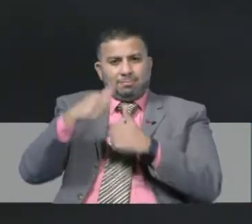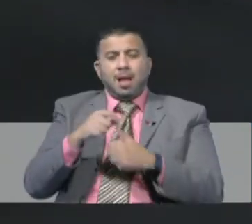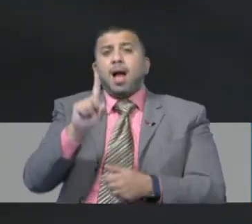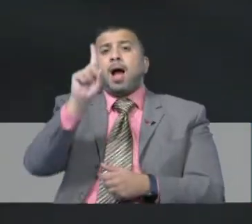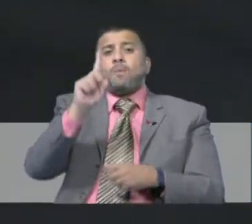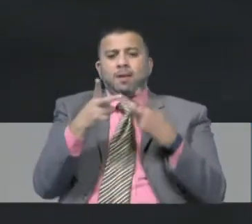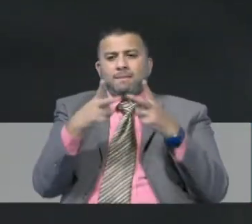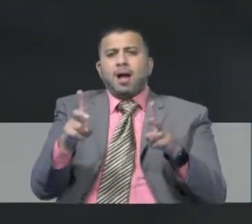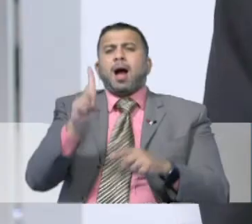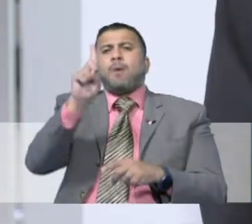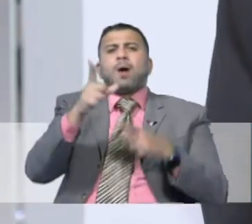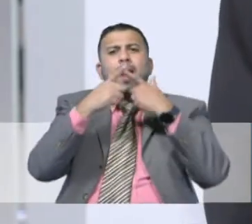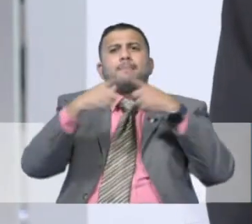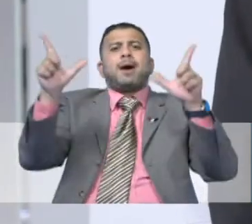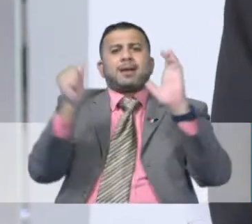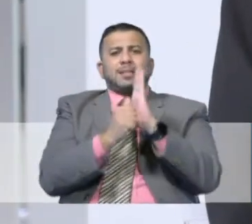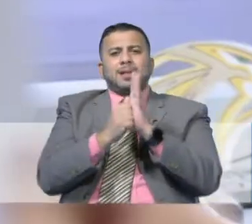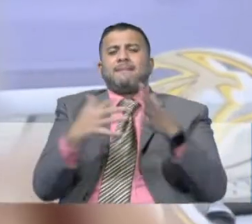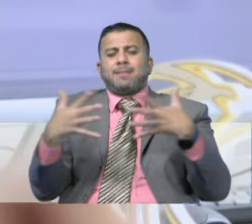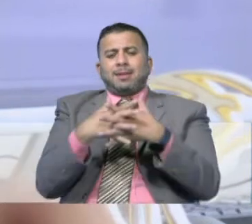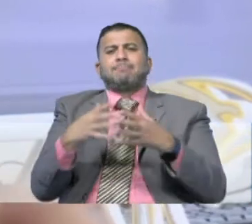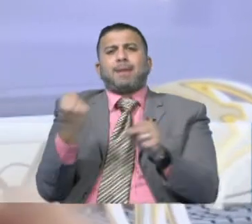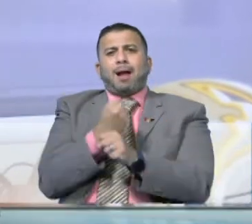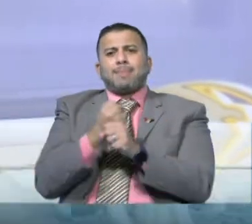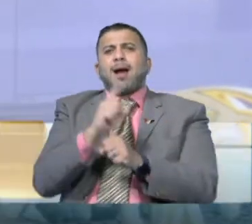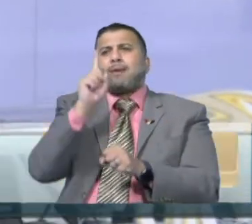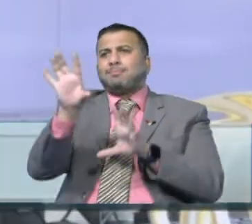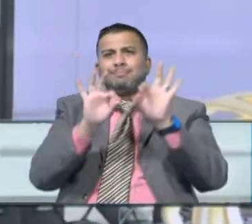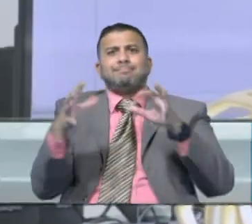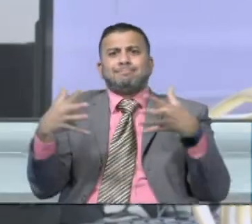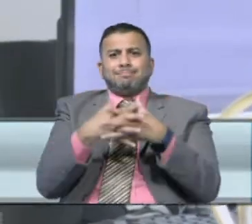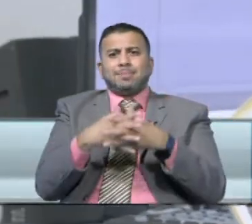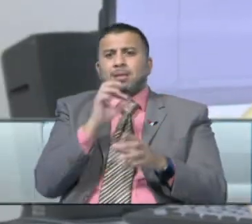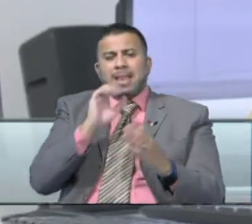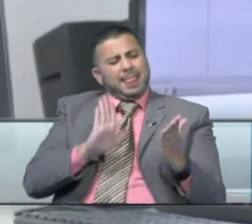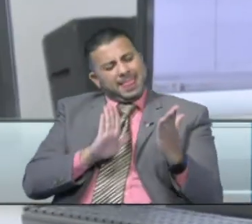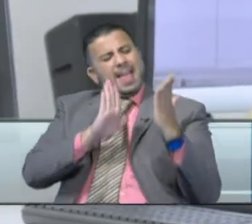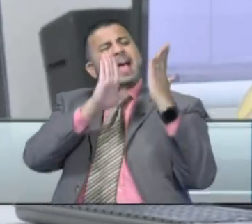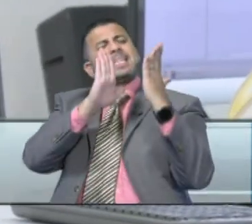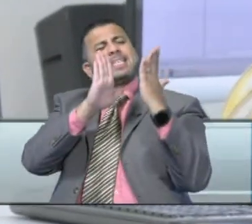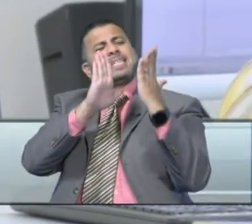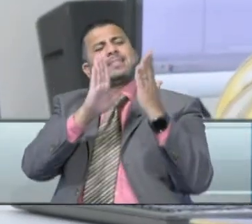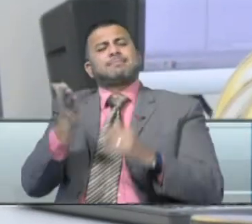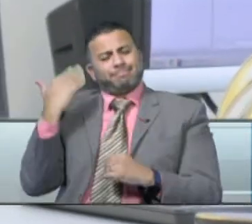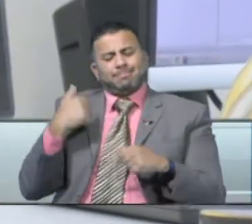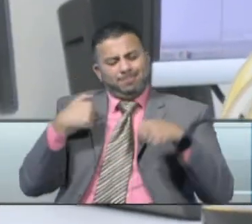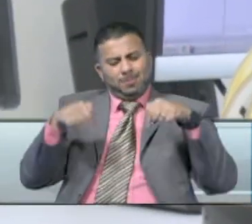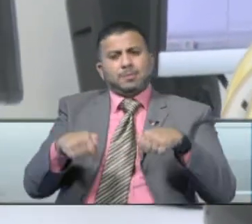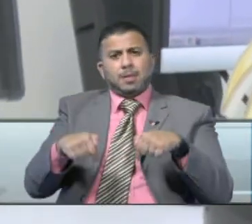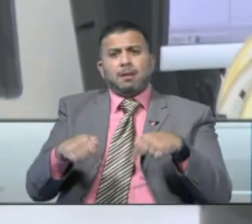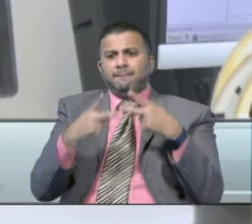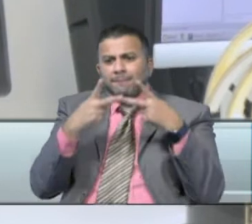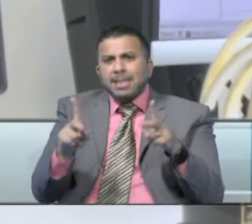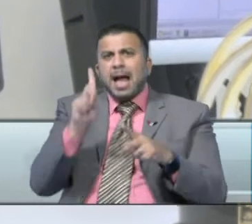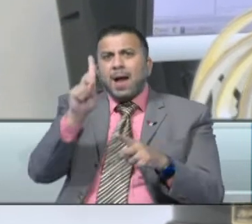الأولى لانطلاق أولى نشرات أخبار الدار مع فريق العمل، والذي كان تحدياً لنا في وقتها